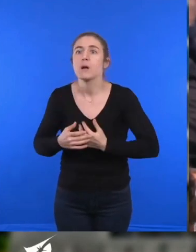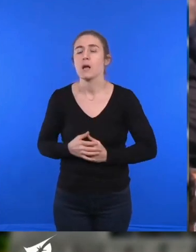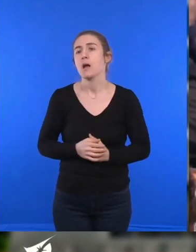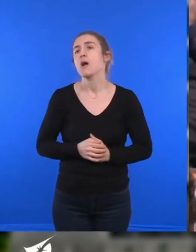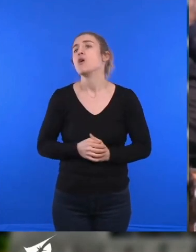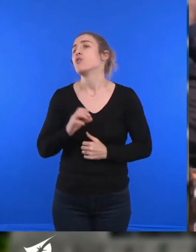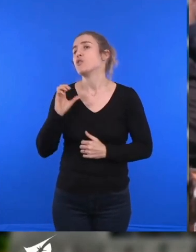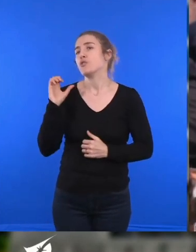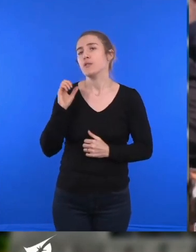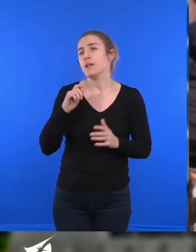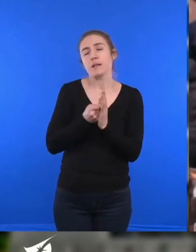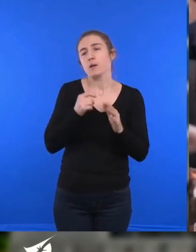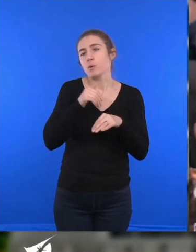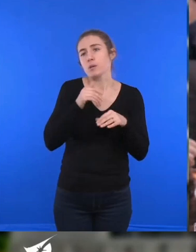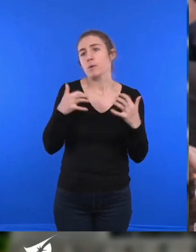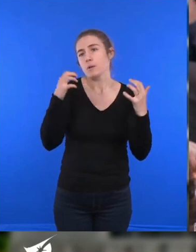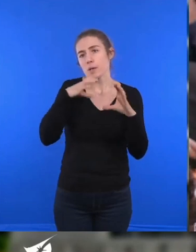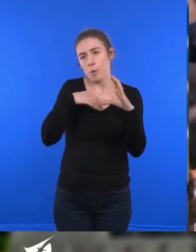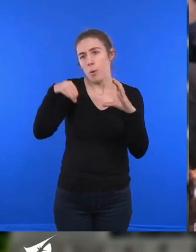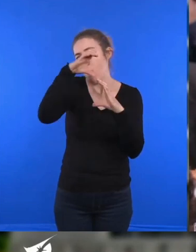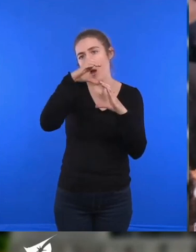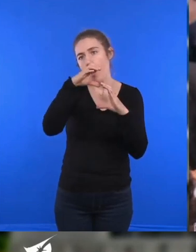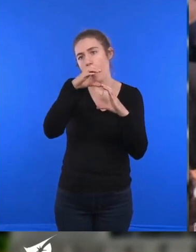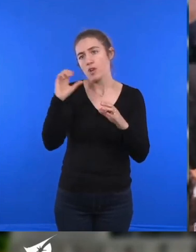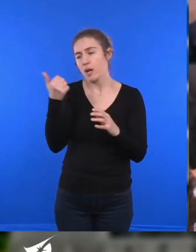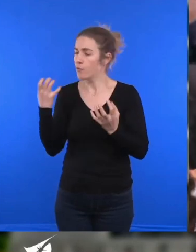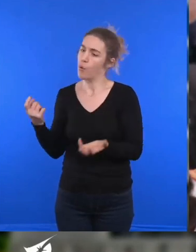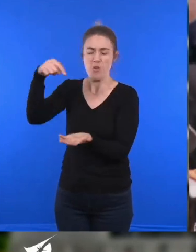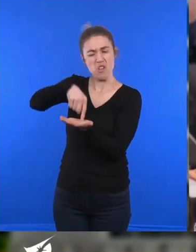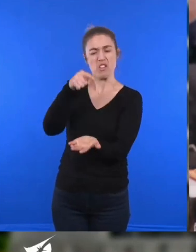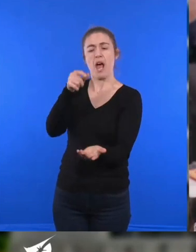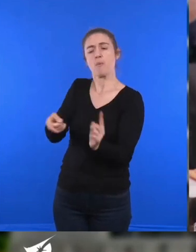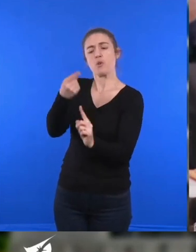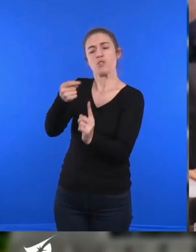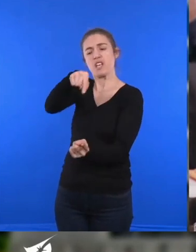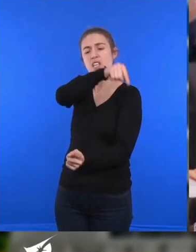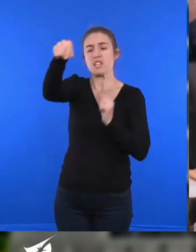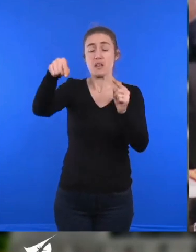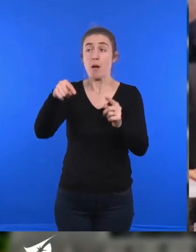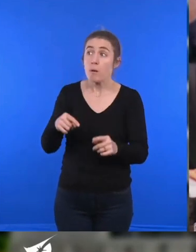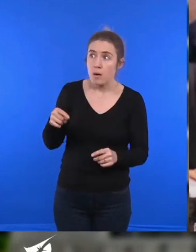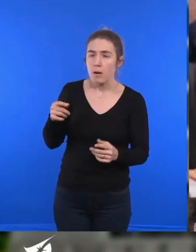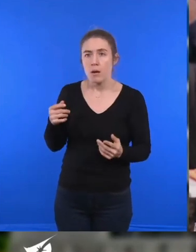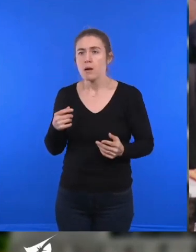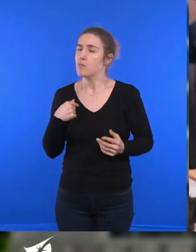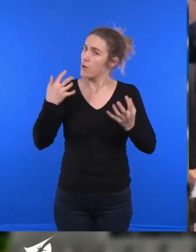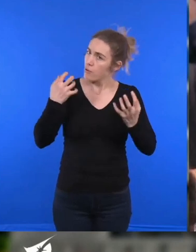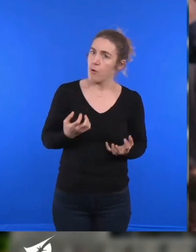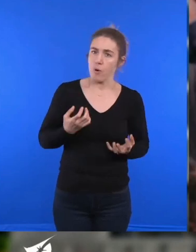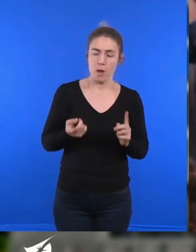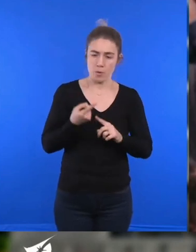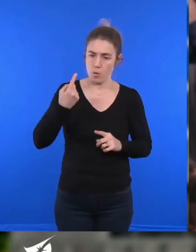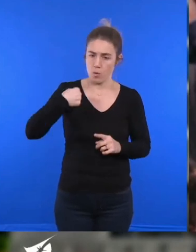chaque conseil métropolitain à vouloir remettre l'église sur la place du village, moi j'ai bien envie que le théâtre reste au centre